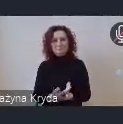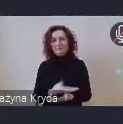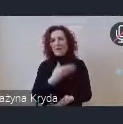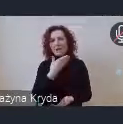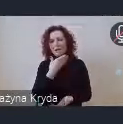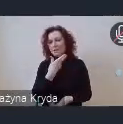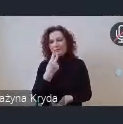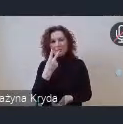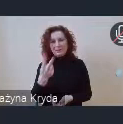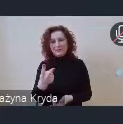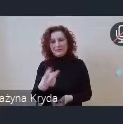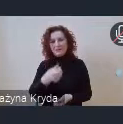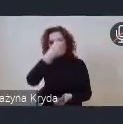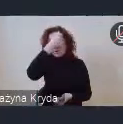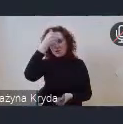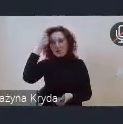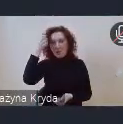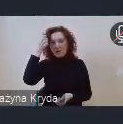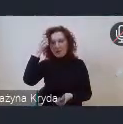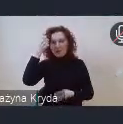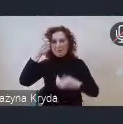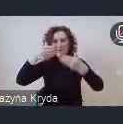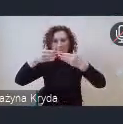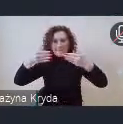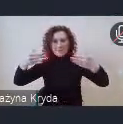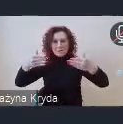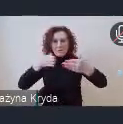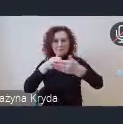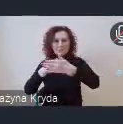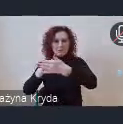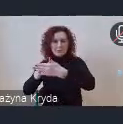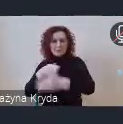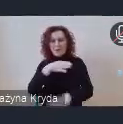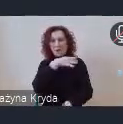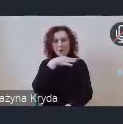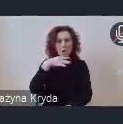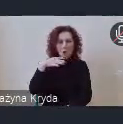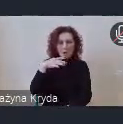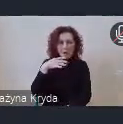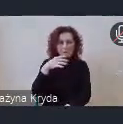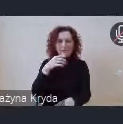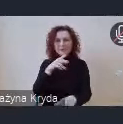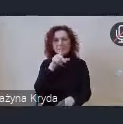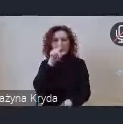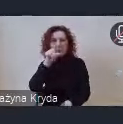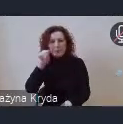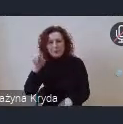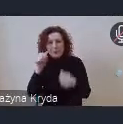widać muzeum polin w Warszawie kolorowe fistaszki jakieś tam ptaszki